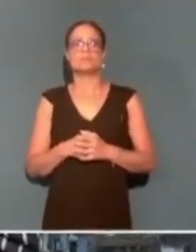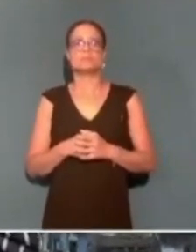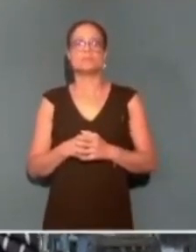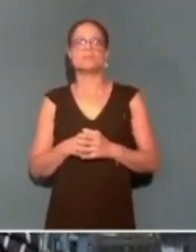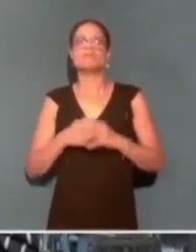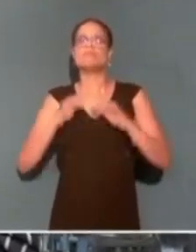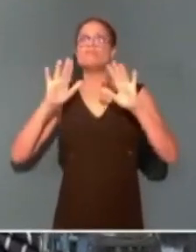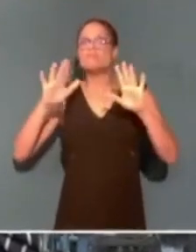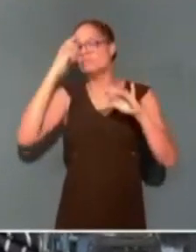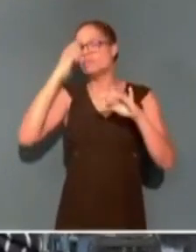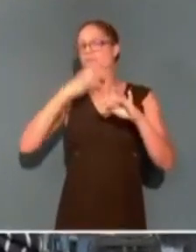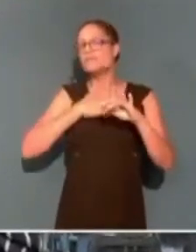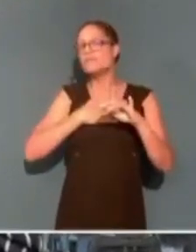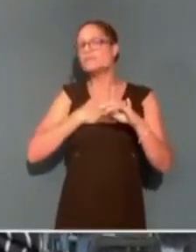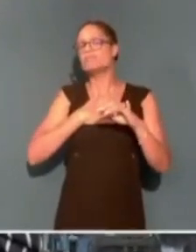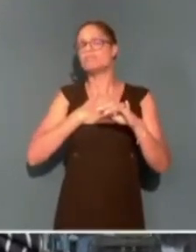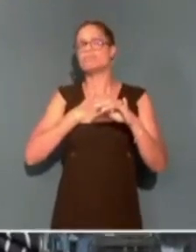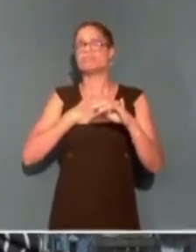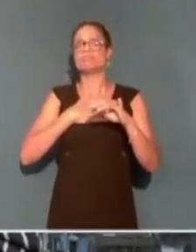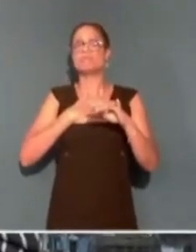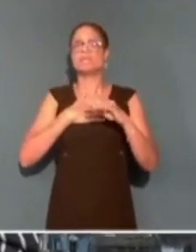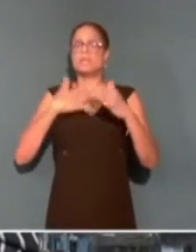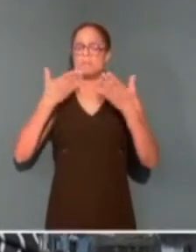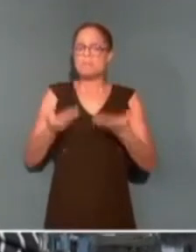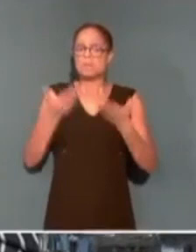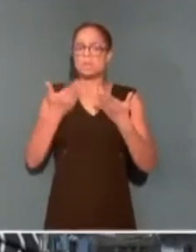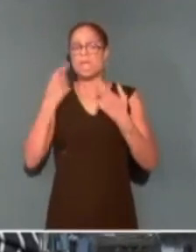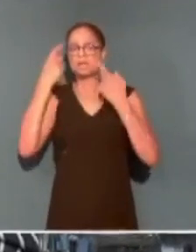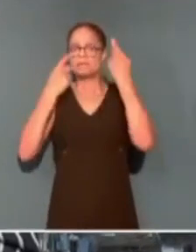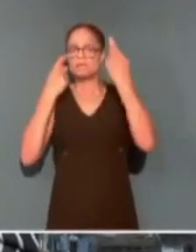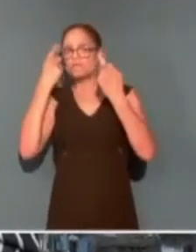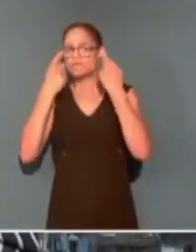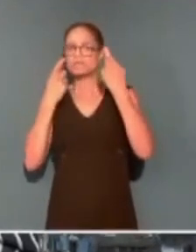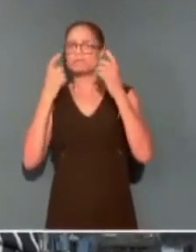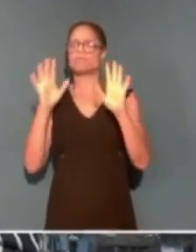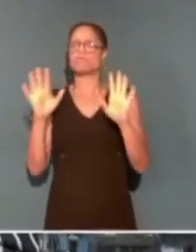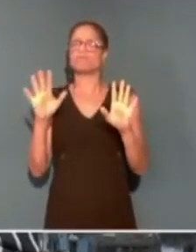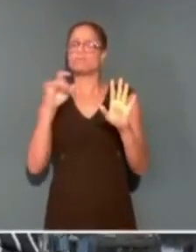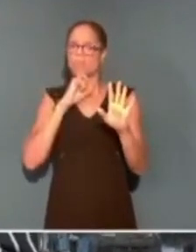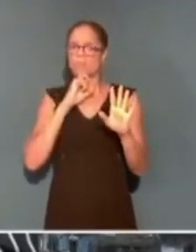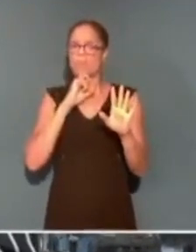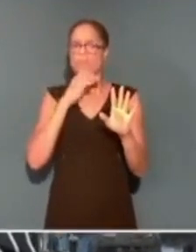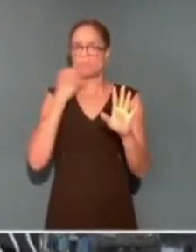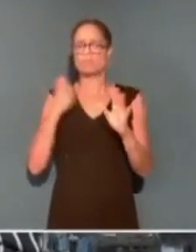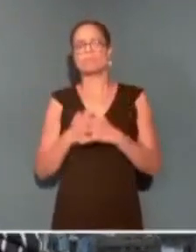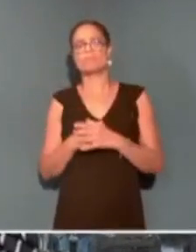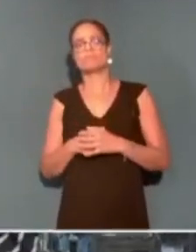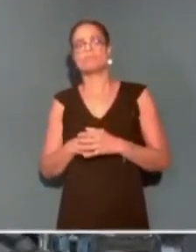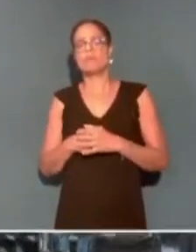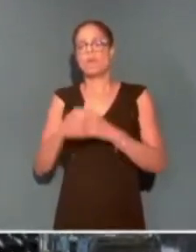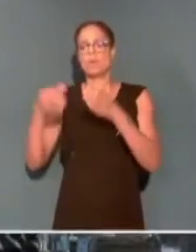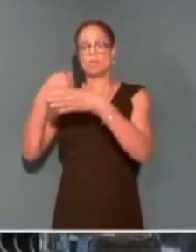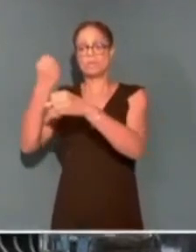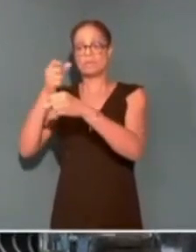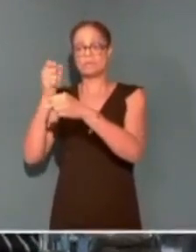prématuré, selon moi, déjà de réfléchir sur ce qui va être le résultat de ce groupe de travail. Donc,